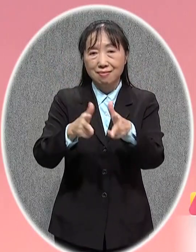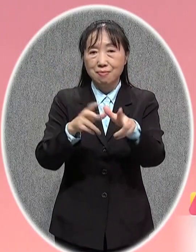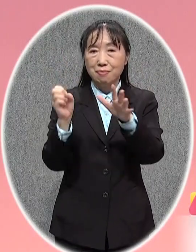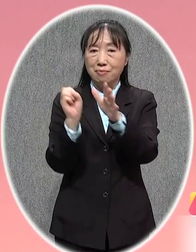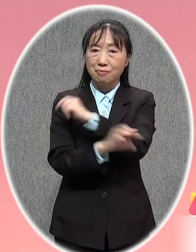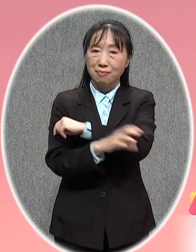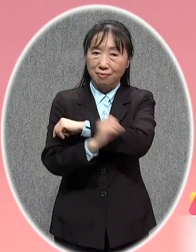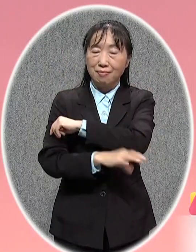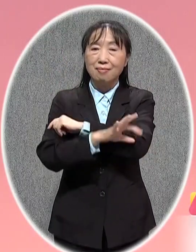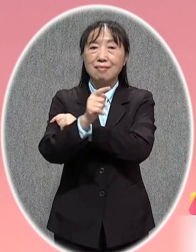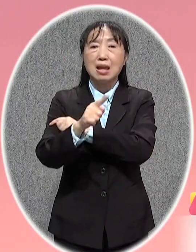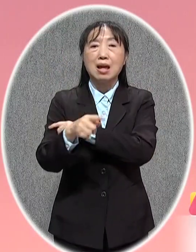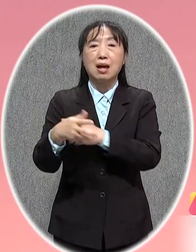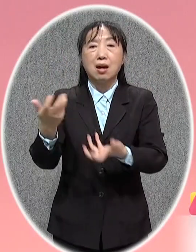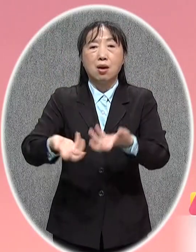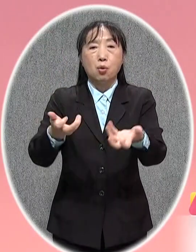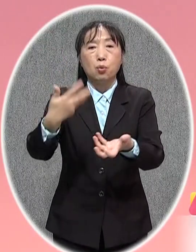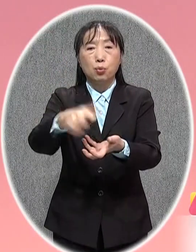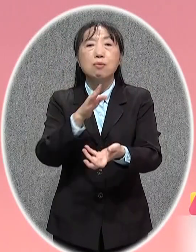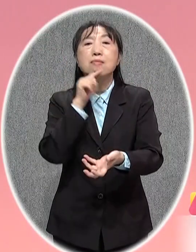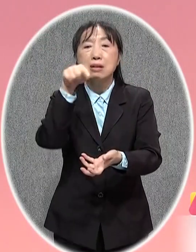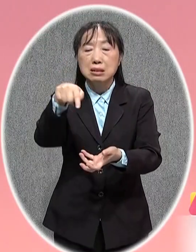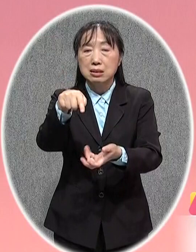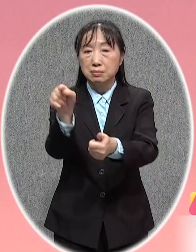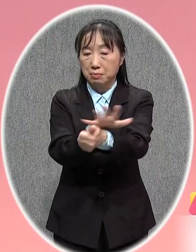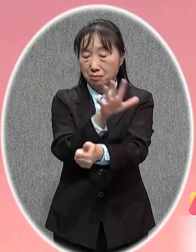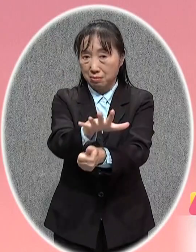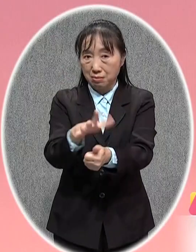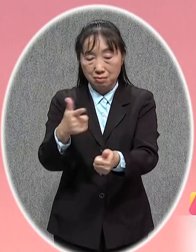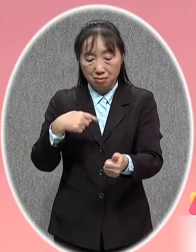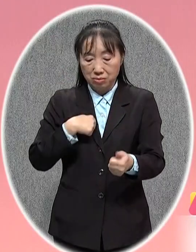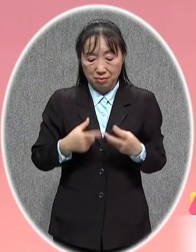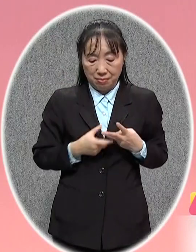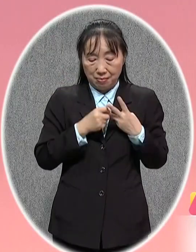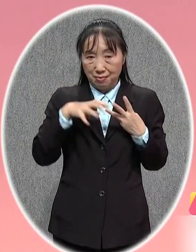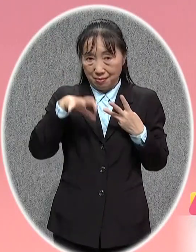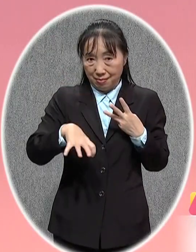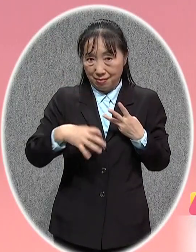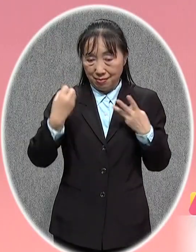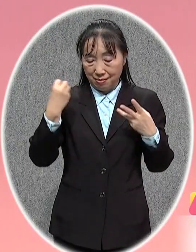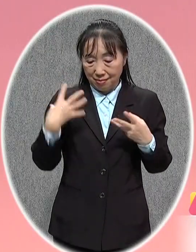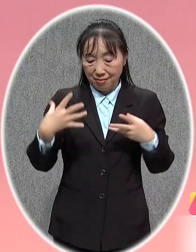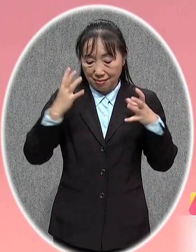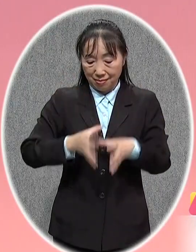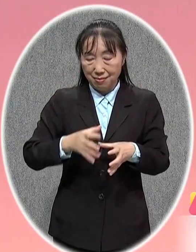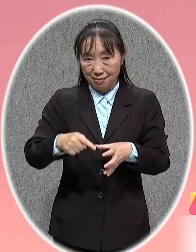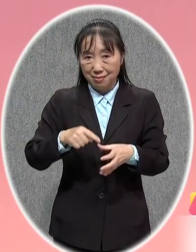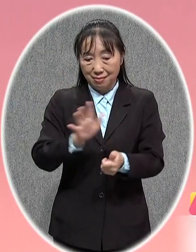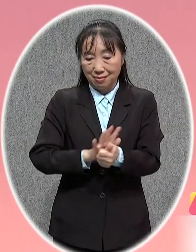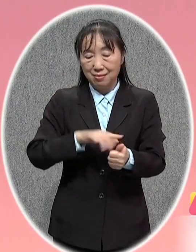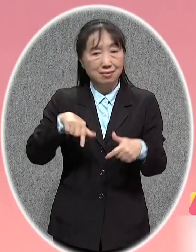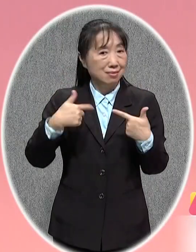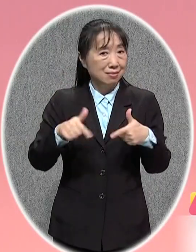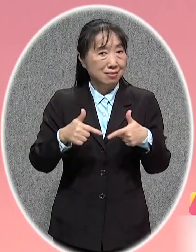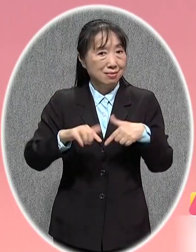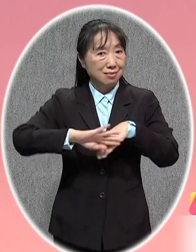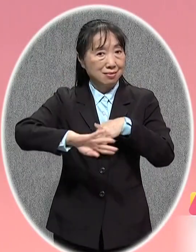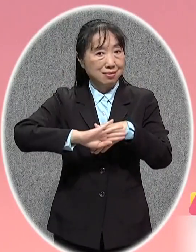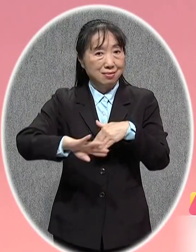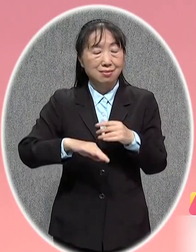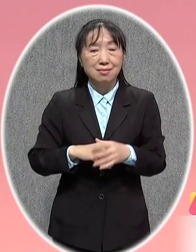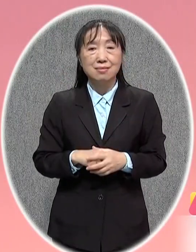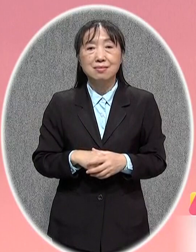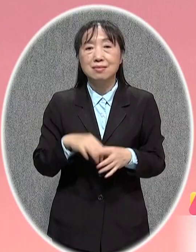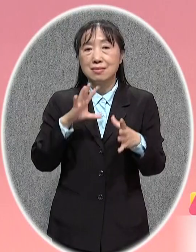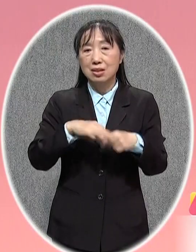这个温排水导致的升温，不是因为三阶新建而造成的。三阶新建刚提到的，